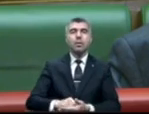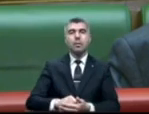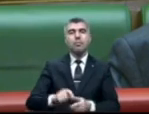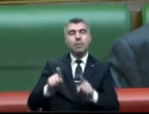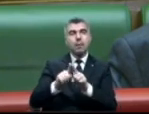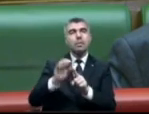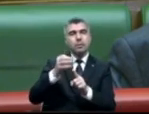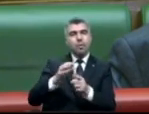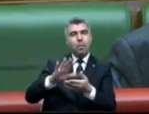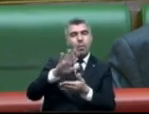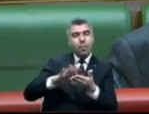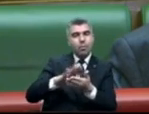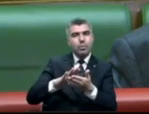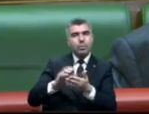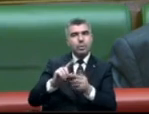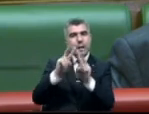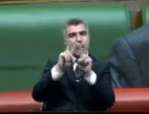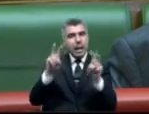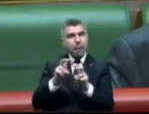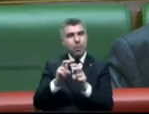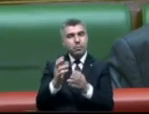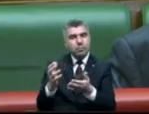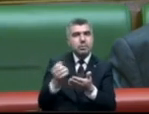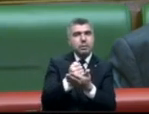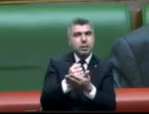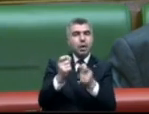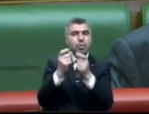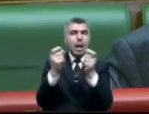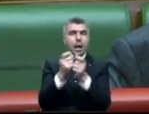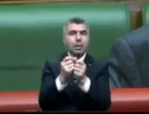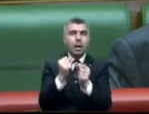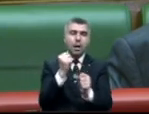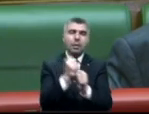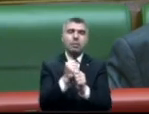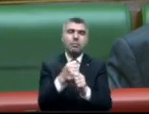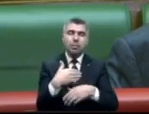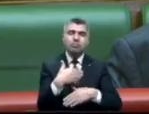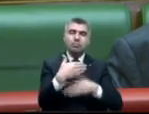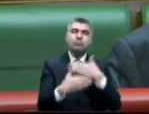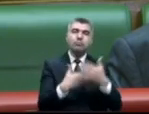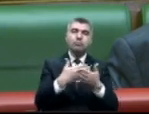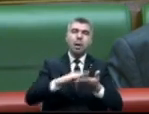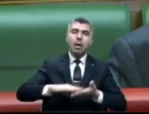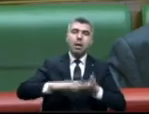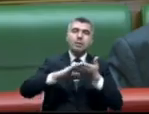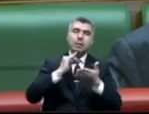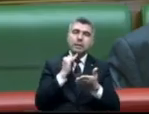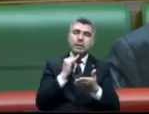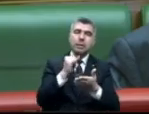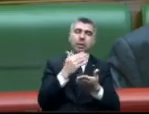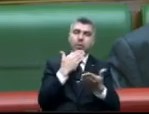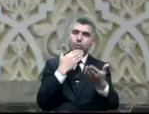الذي نعول عليه لتوفير الكفاءات الضرورية والتي تحتاجها المقاولة الوطنية لتقوية تنافسياتها